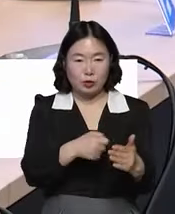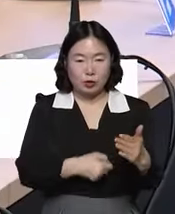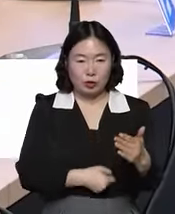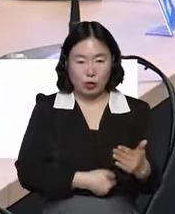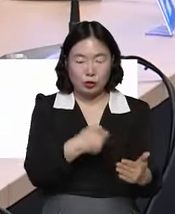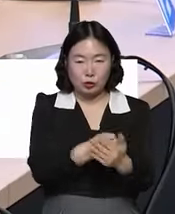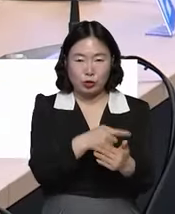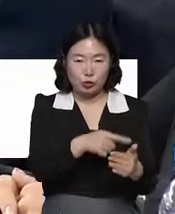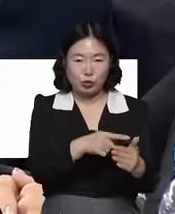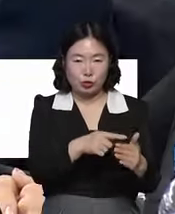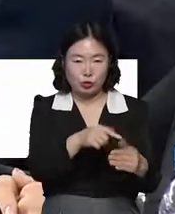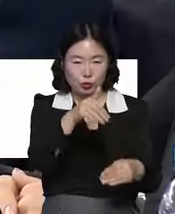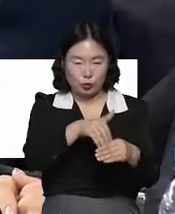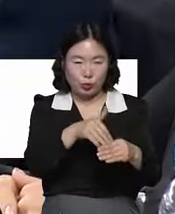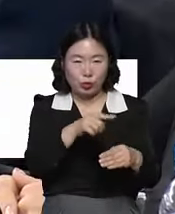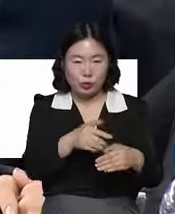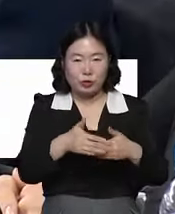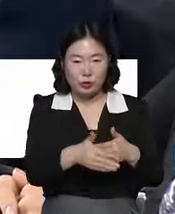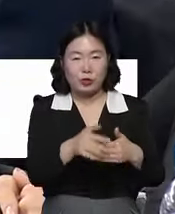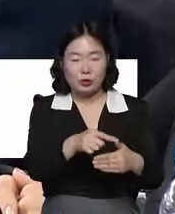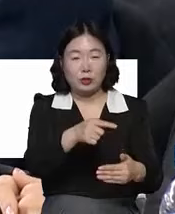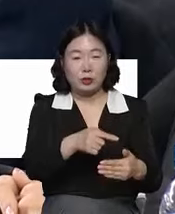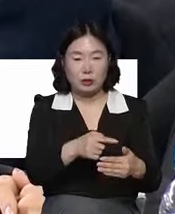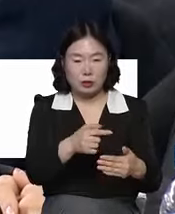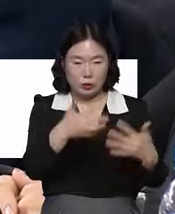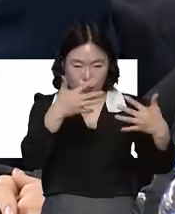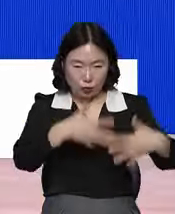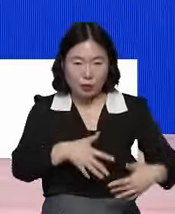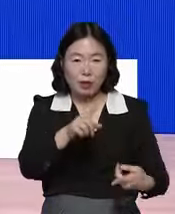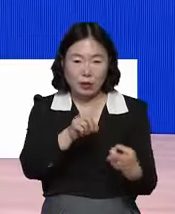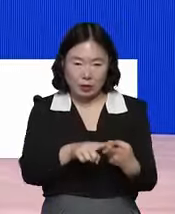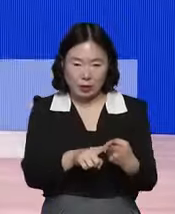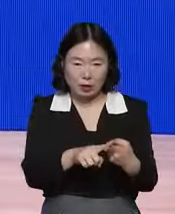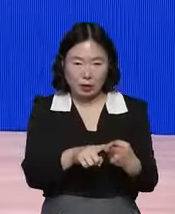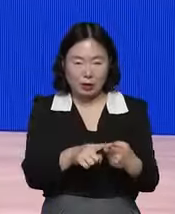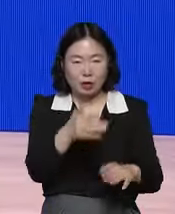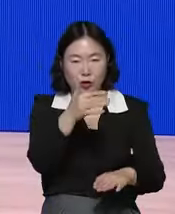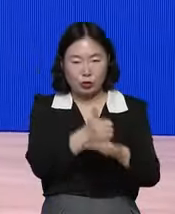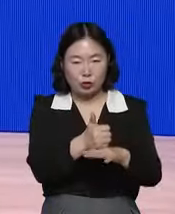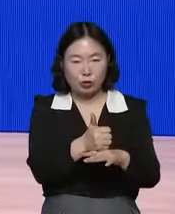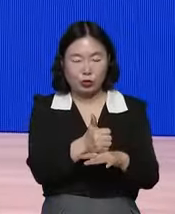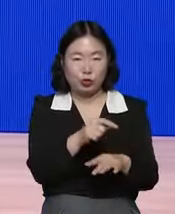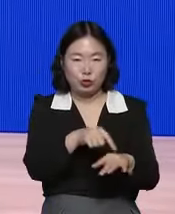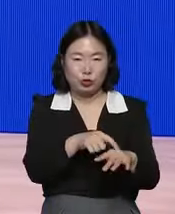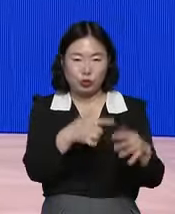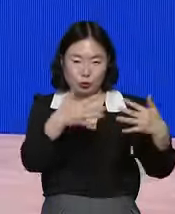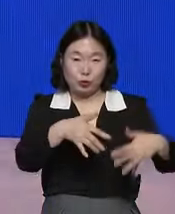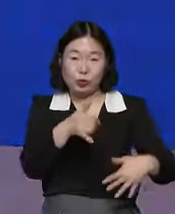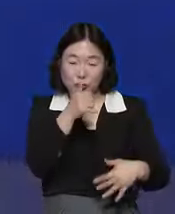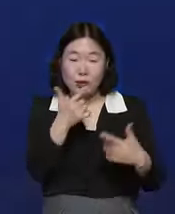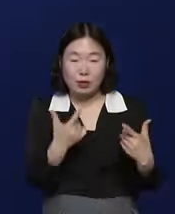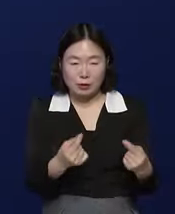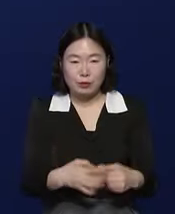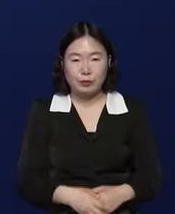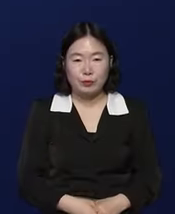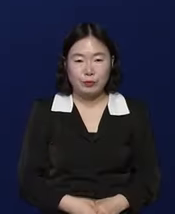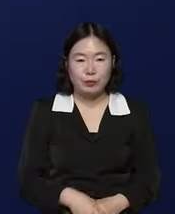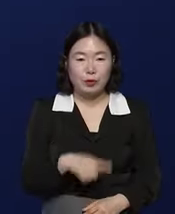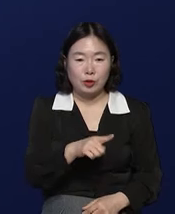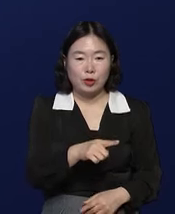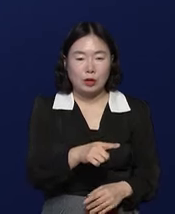실시한다는 민주당의 규정에 따라 결선투표 조건까지 붙을 가능성도 높습니다 민주당 관계자는